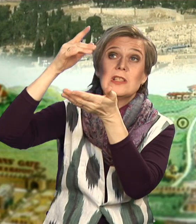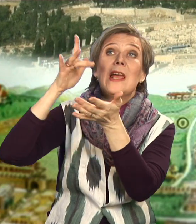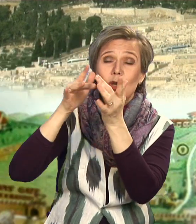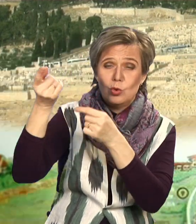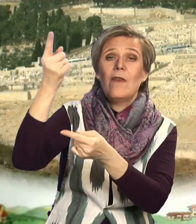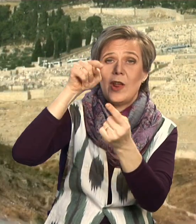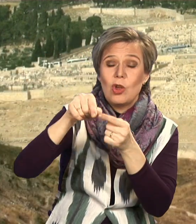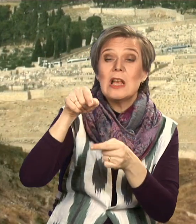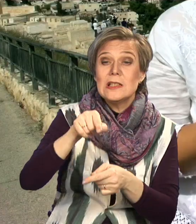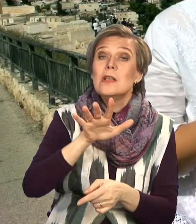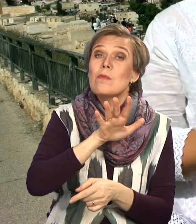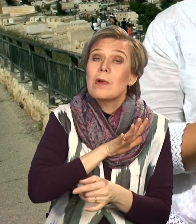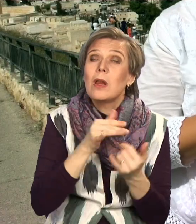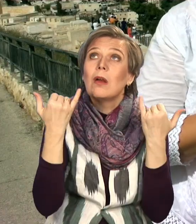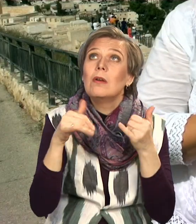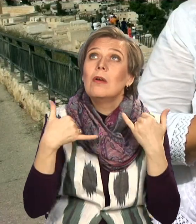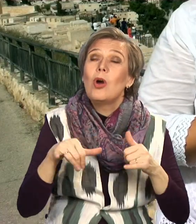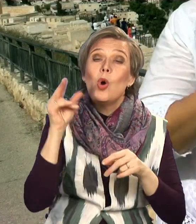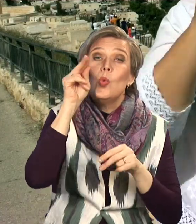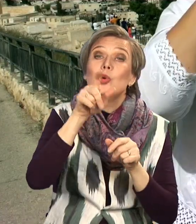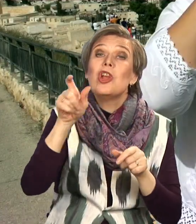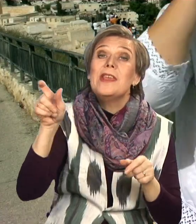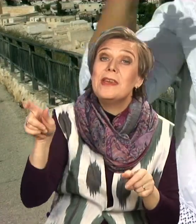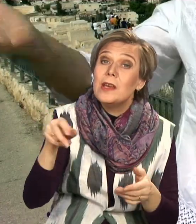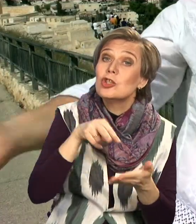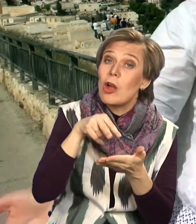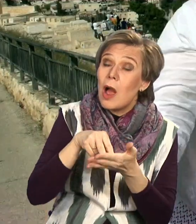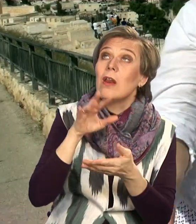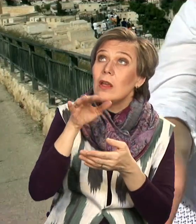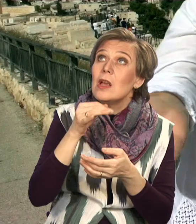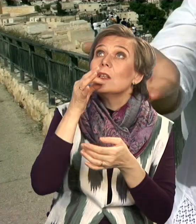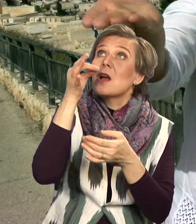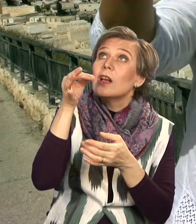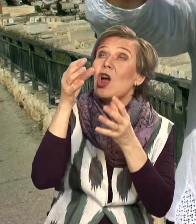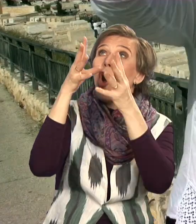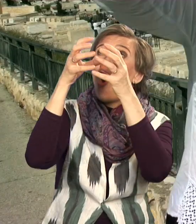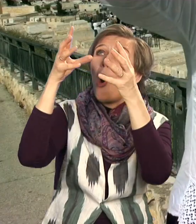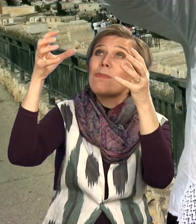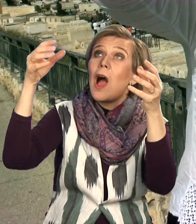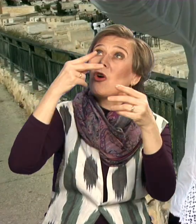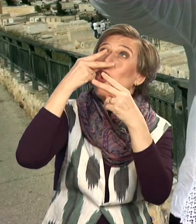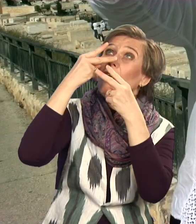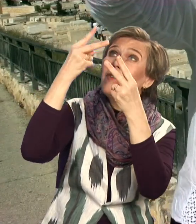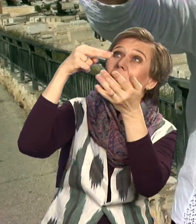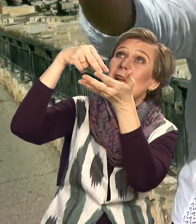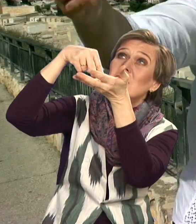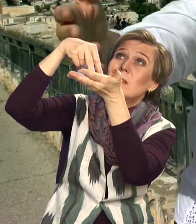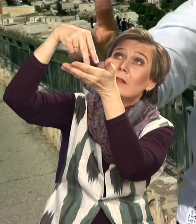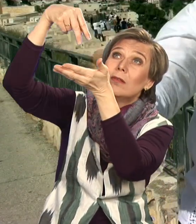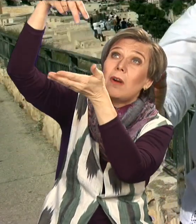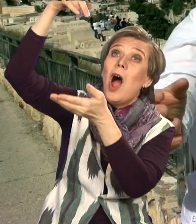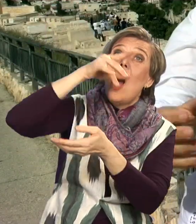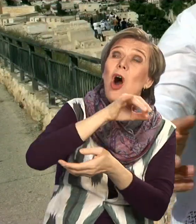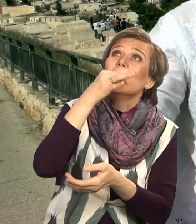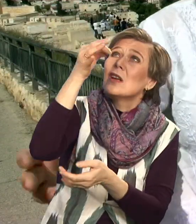здесь стояли ученики, ошеломленные, и сказано, облако забирает Христа в виду их, а они говорят